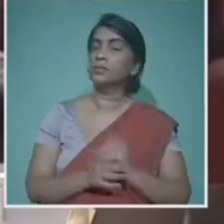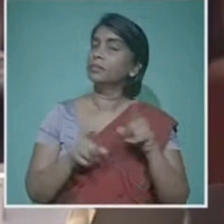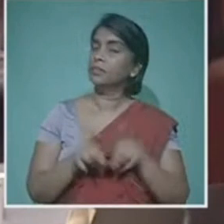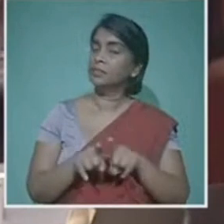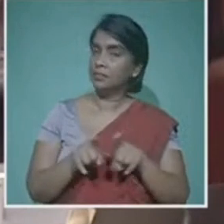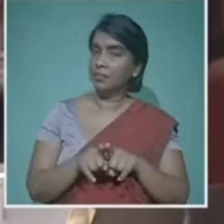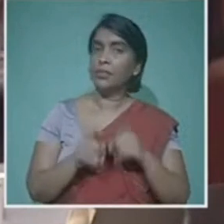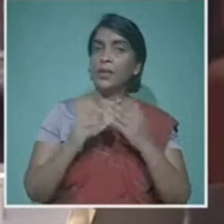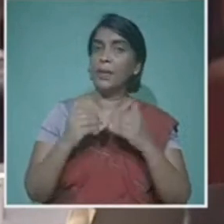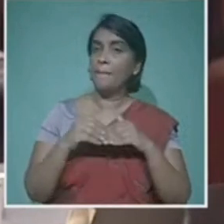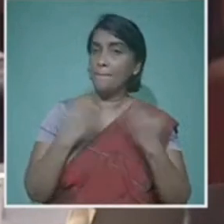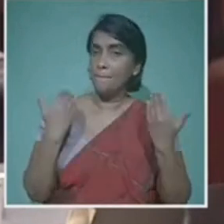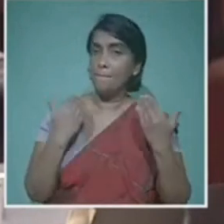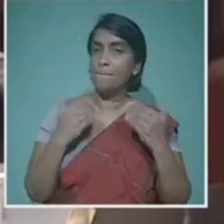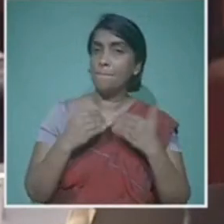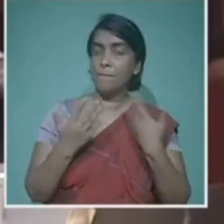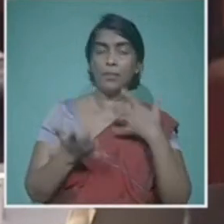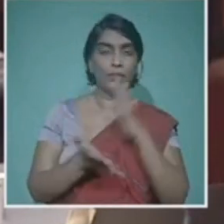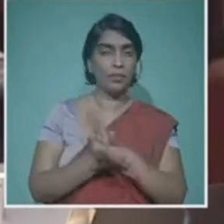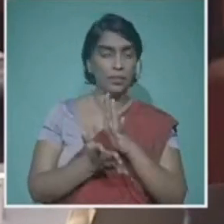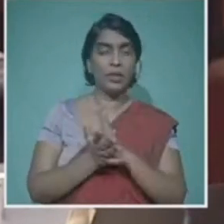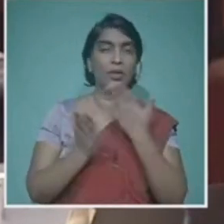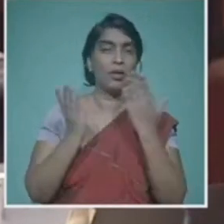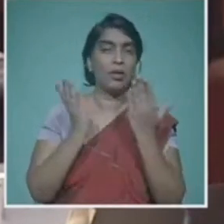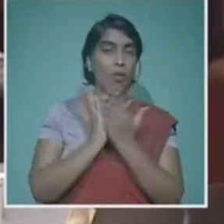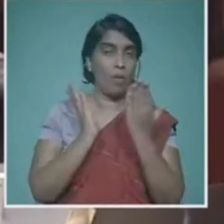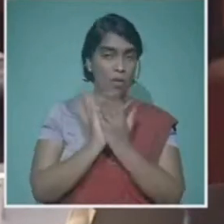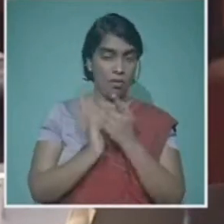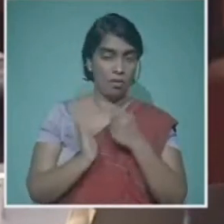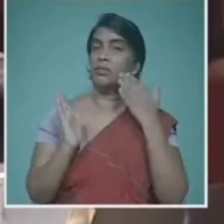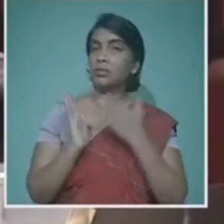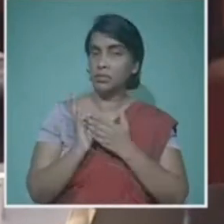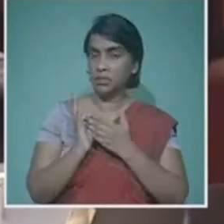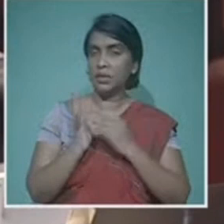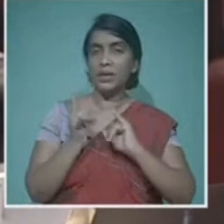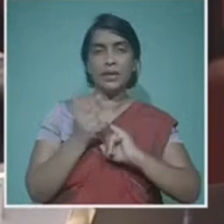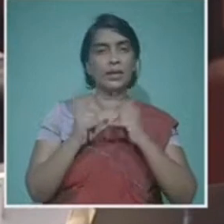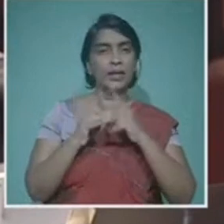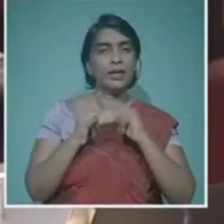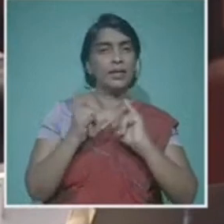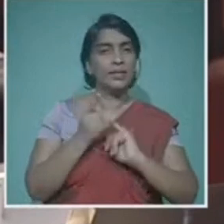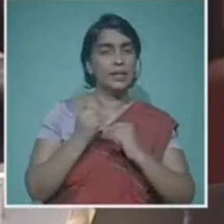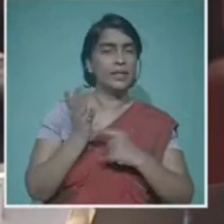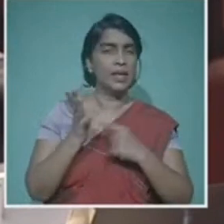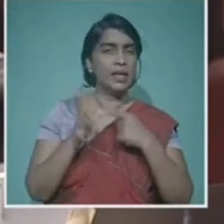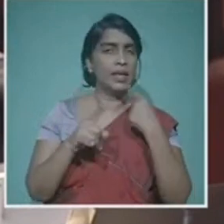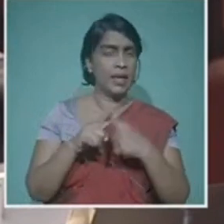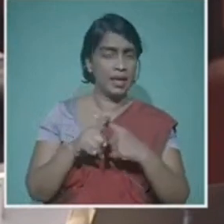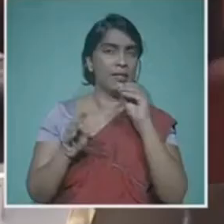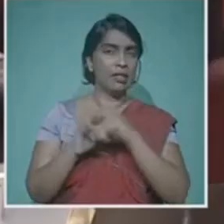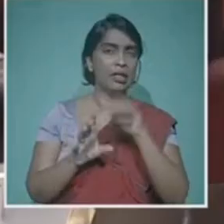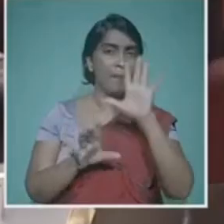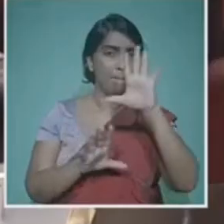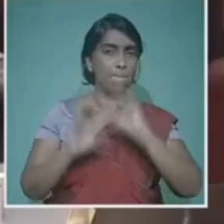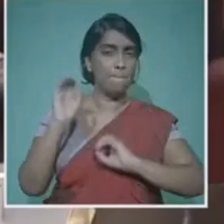தாள் அச்சிடுகின்ற தாள் வந்து வரி செஸ்வரி என்று அஞ்சு வீதம் நீங்கள் கூட்டியிருக்கிறீர்கள், அஞ்சு வீதம் செஸ்வரி